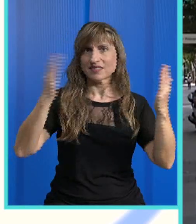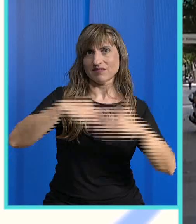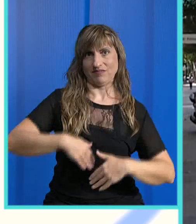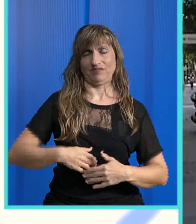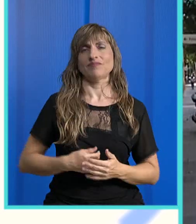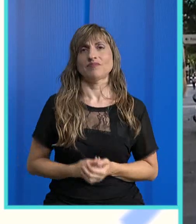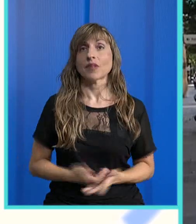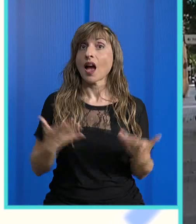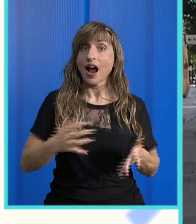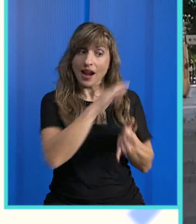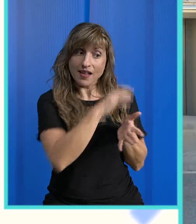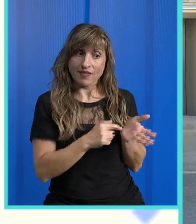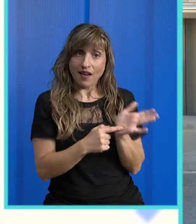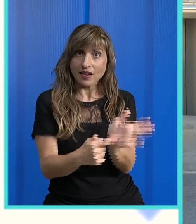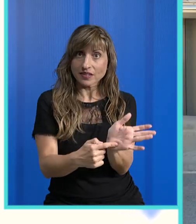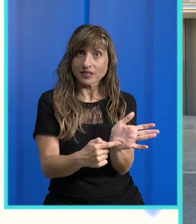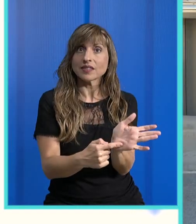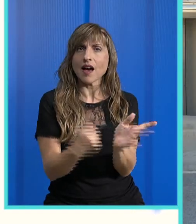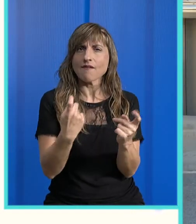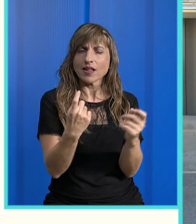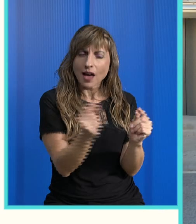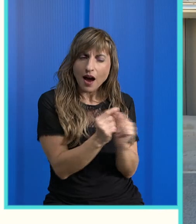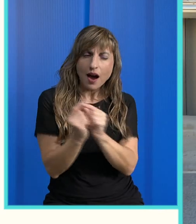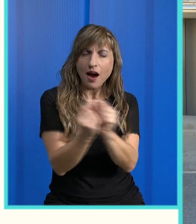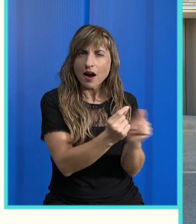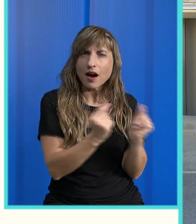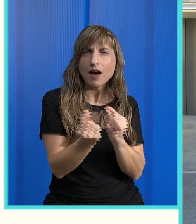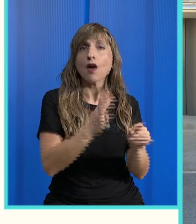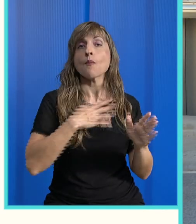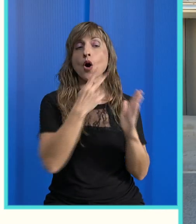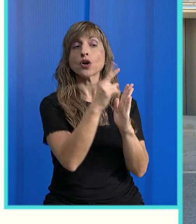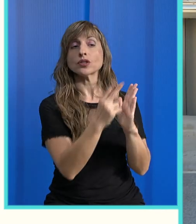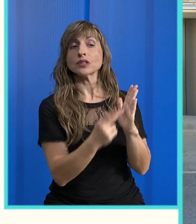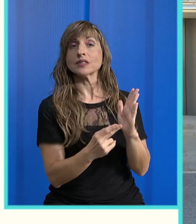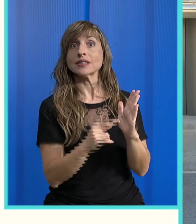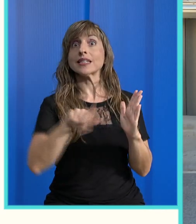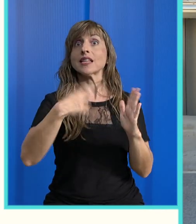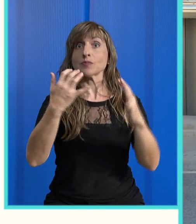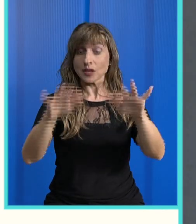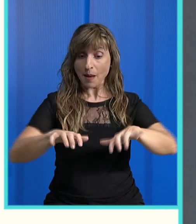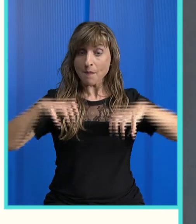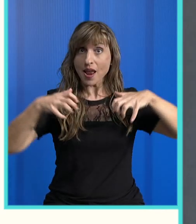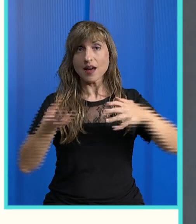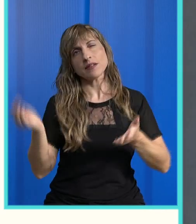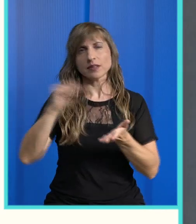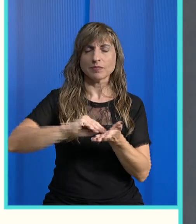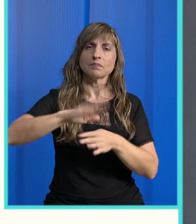Ara el TICS es veurà en comissió on pot patir modificacions abans de tornar al ple per la seva aprovació.